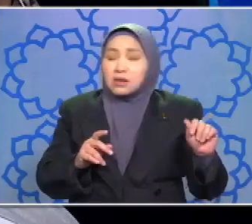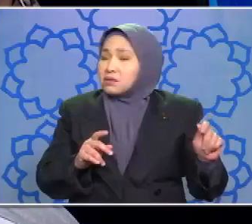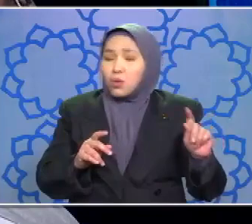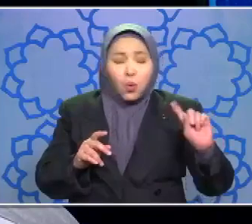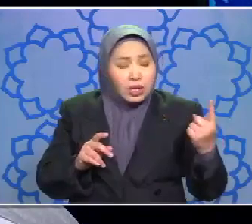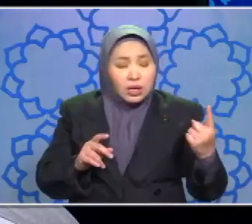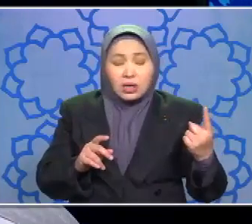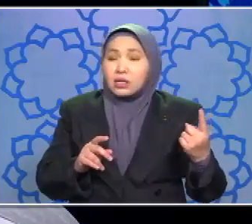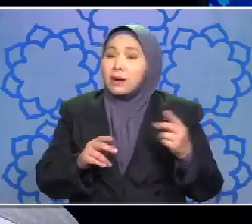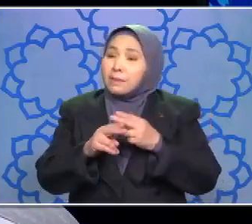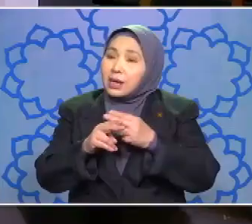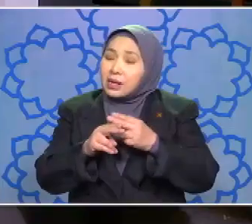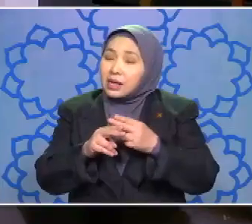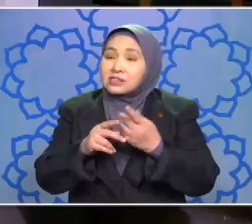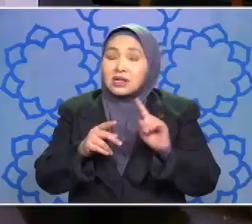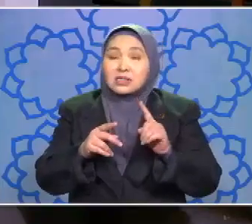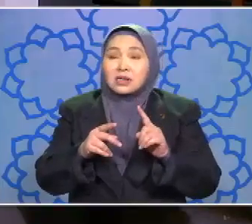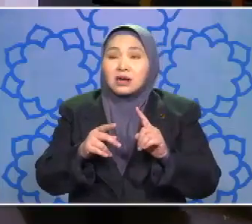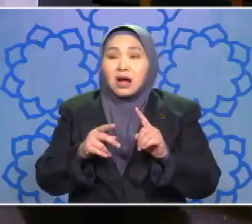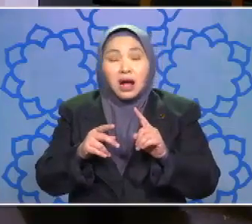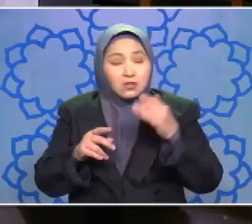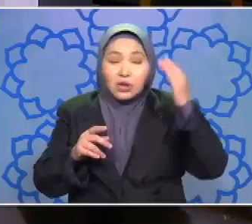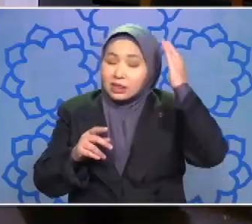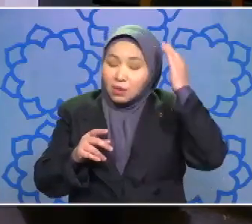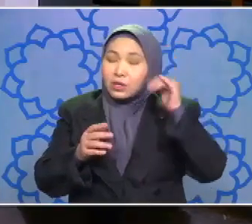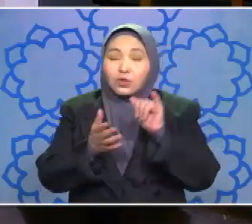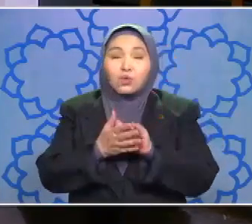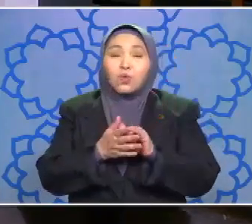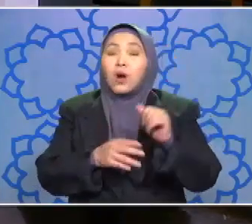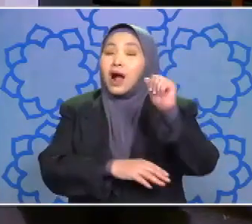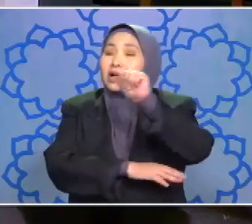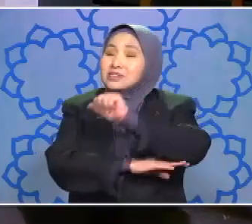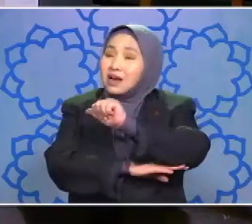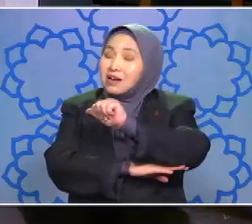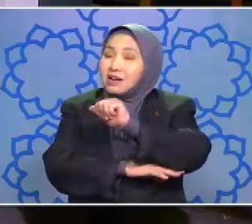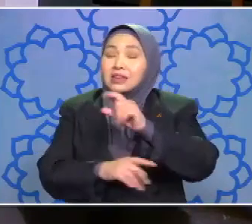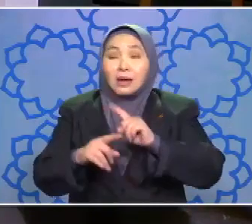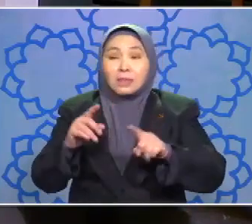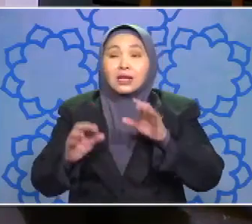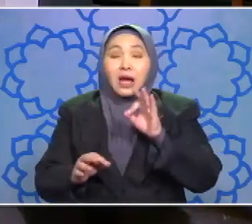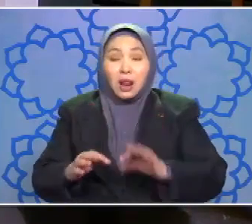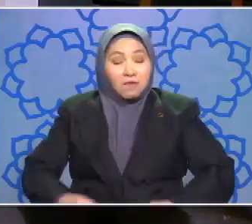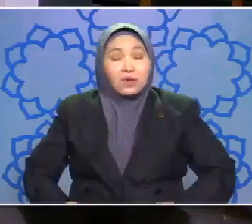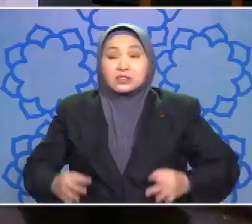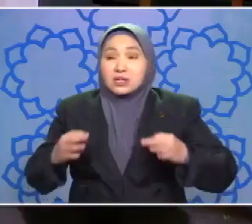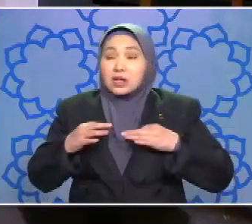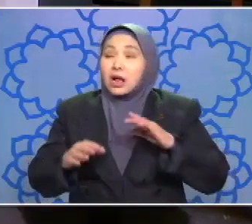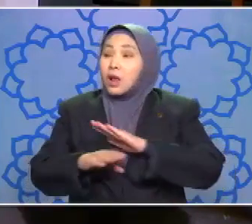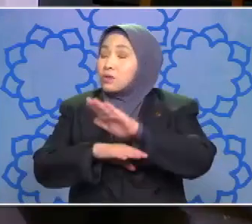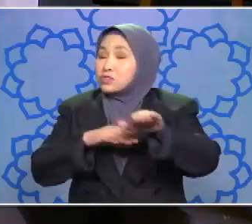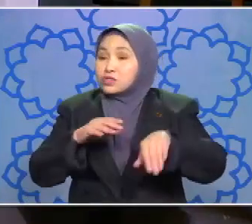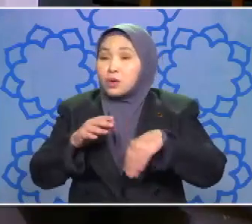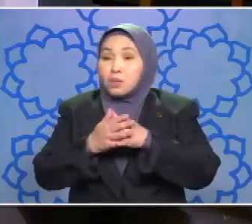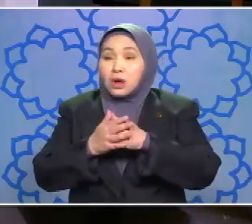Allah. Dia pendek saja, tak panjang, tak tahu sembahyang asar. Betul, Ustaz. Ya. Itu kalau bab spiritual. Betul. Tapi kalau bab fizikalnya, kalau semuanya kat